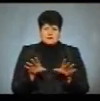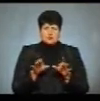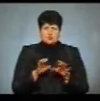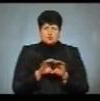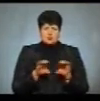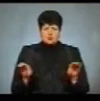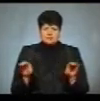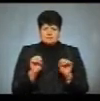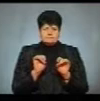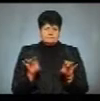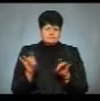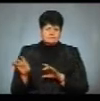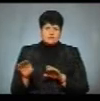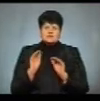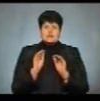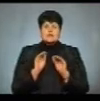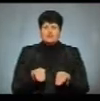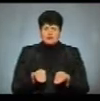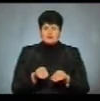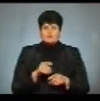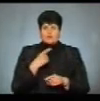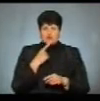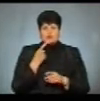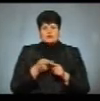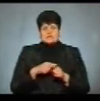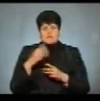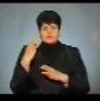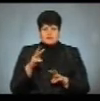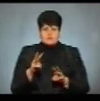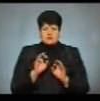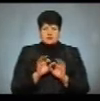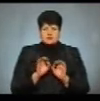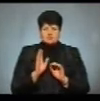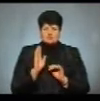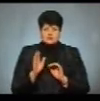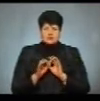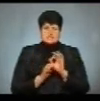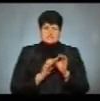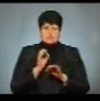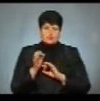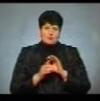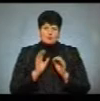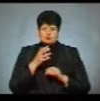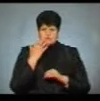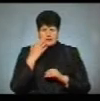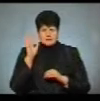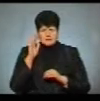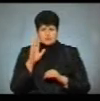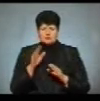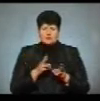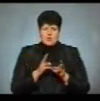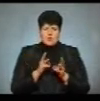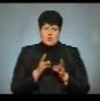на чесному слові. Встановили, вони пояснили, що то є модернізація. Пояснили, що буде цілодобова тепла вода, буде